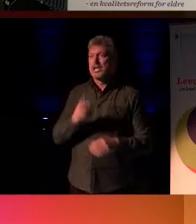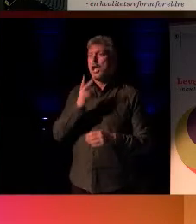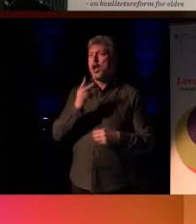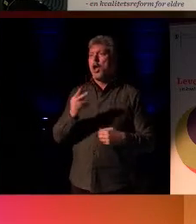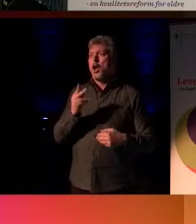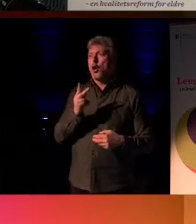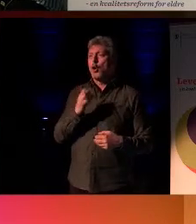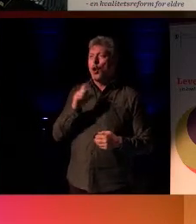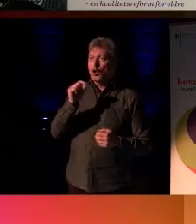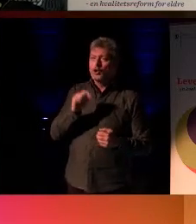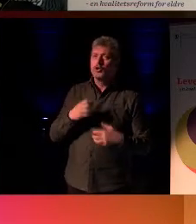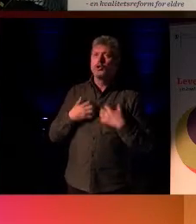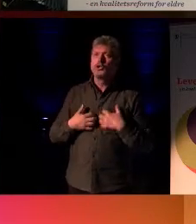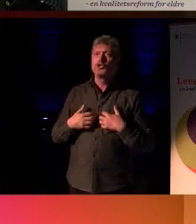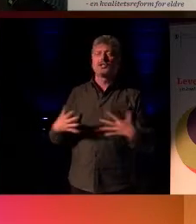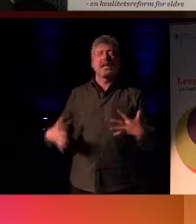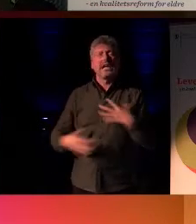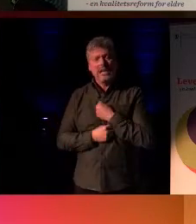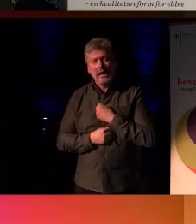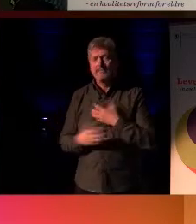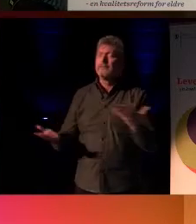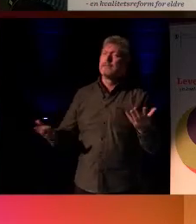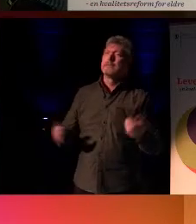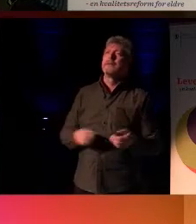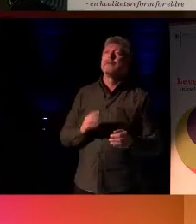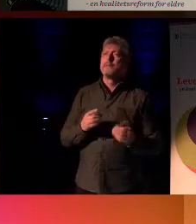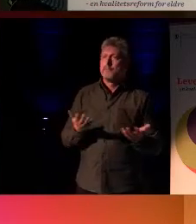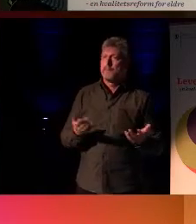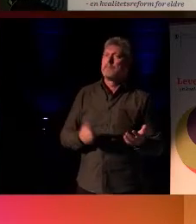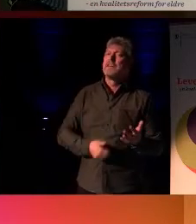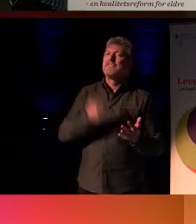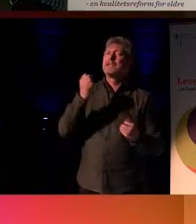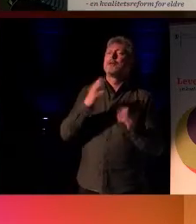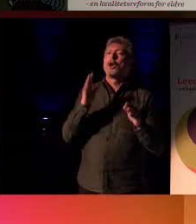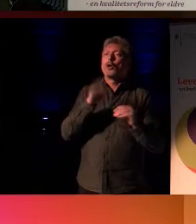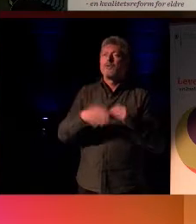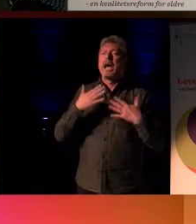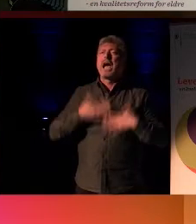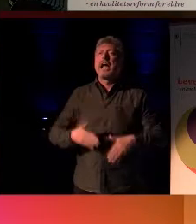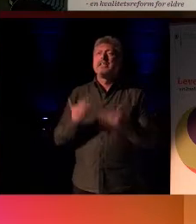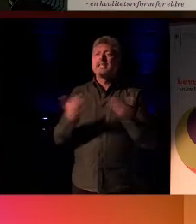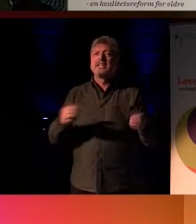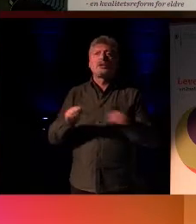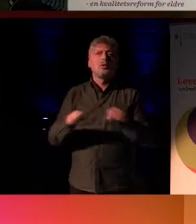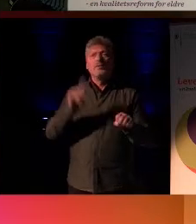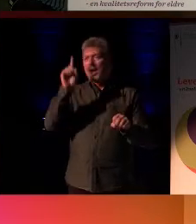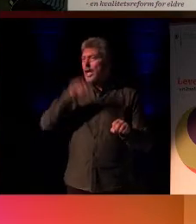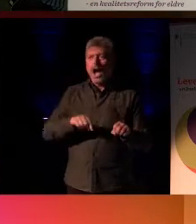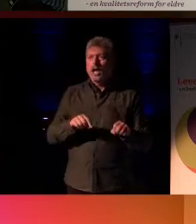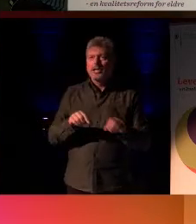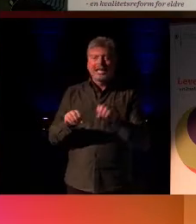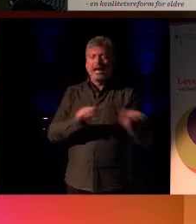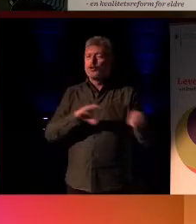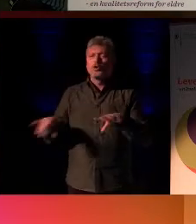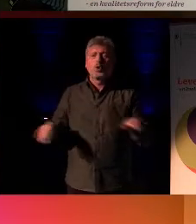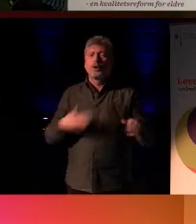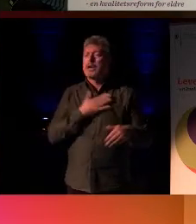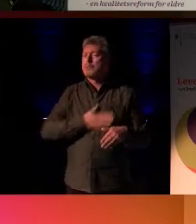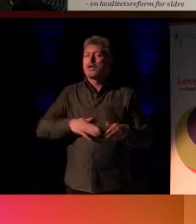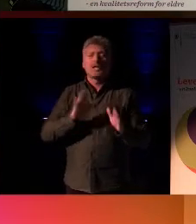kreft. Det viktig å være klar over at helsetjenesten i kommunen ikke kan sortere pasienten på